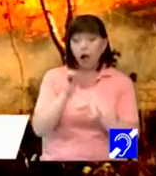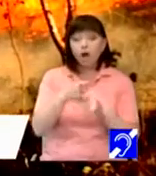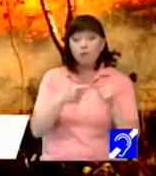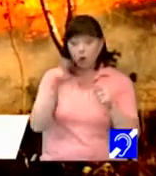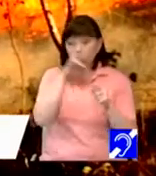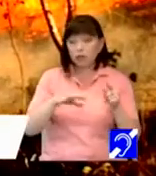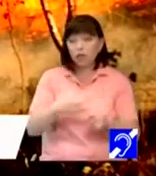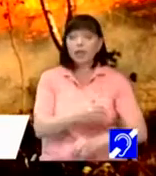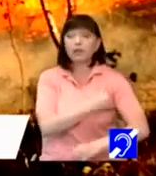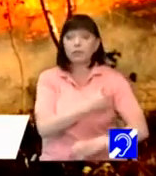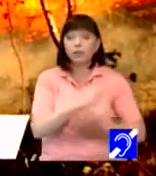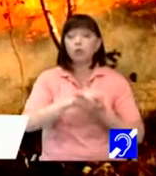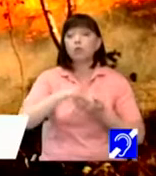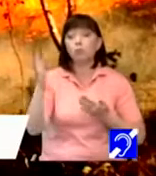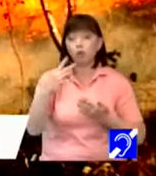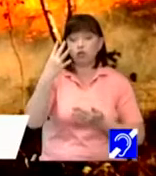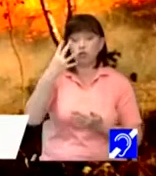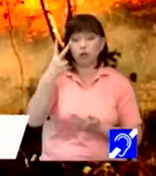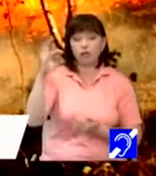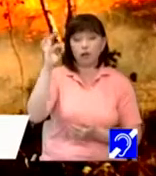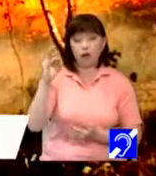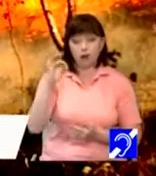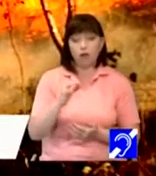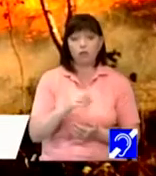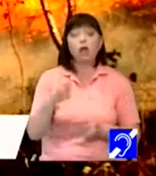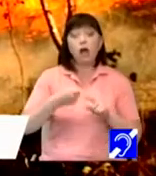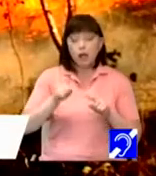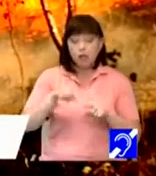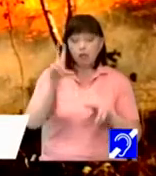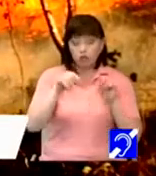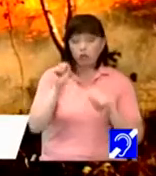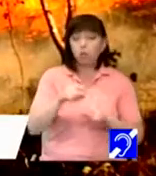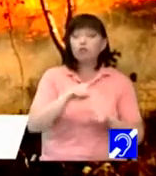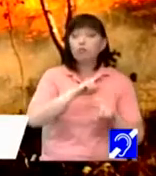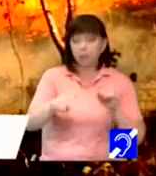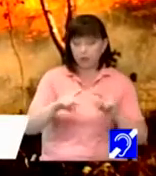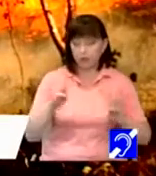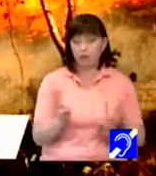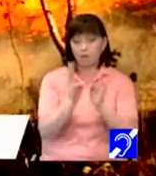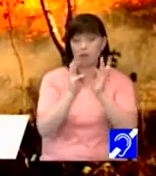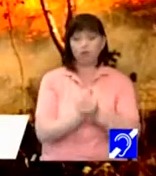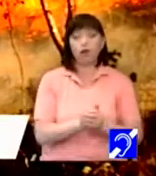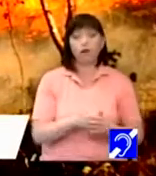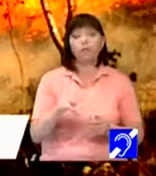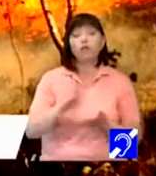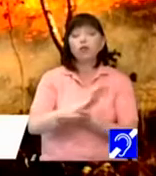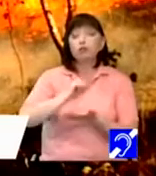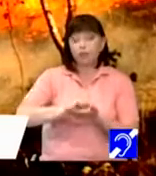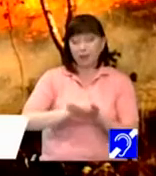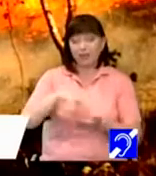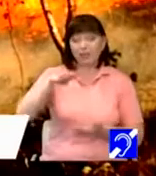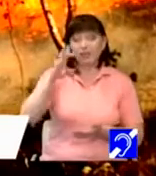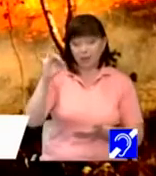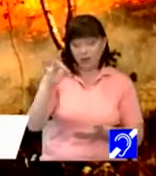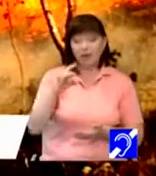țară temperaturile depășesc 42 de grade, ceea ce favorizează extinderea incendiilor. Corespondenta TVR în